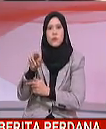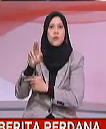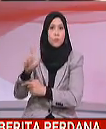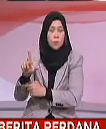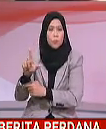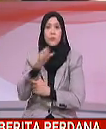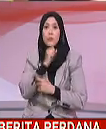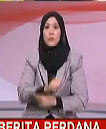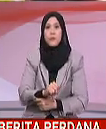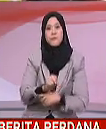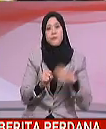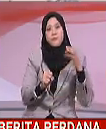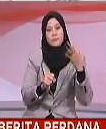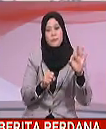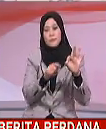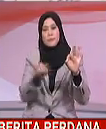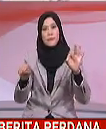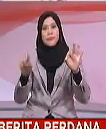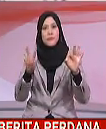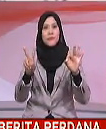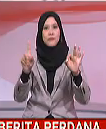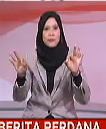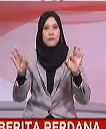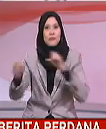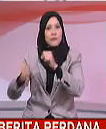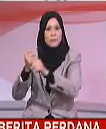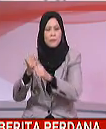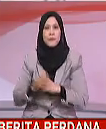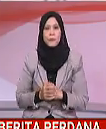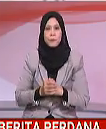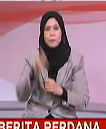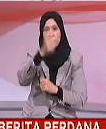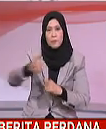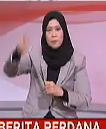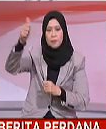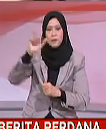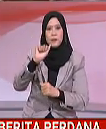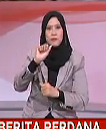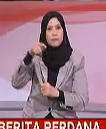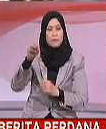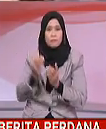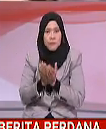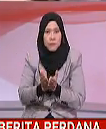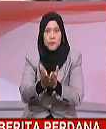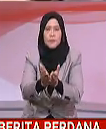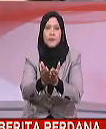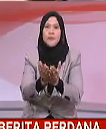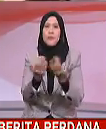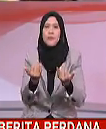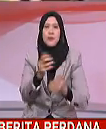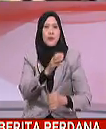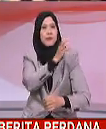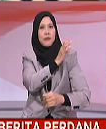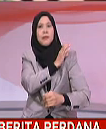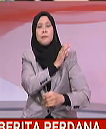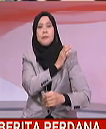Nur berumur antara 19 hingga 29 tahun. Pengarah Agensi Penguatkuasaan Maritim Malaysia Negeri Terengganu, Kapten